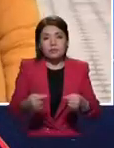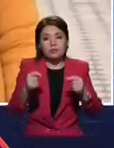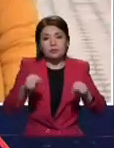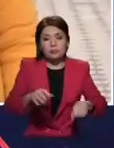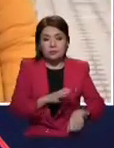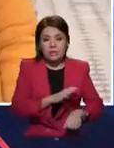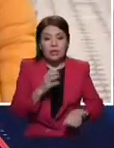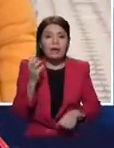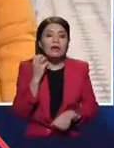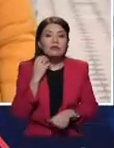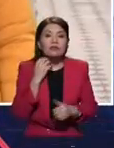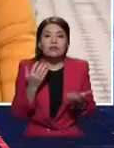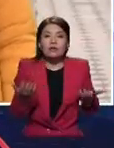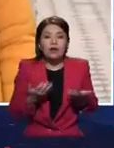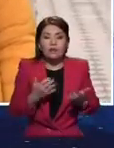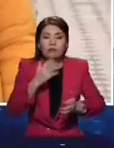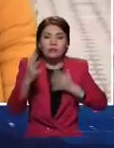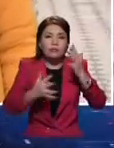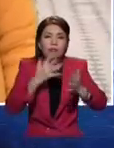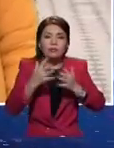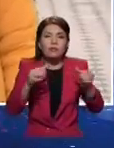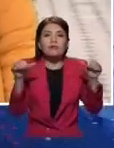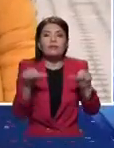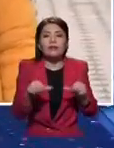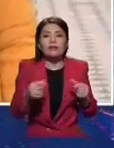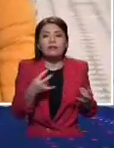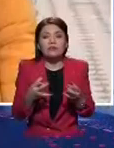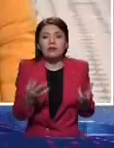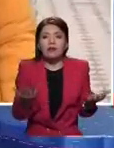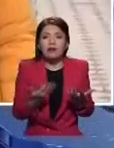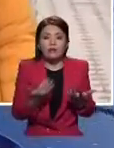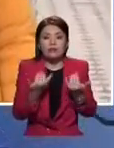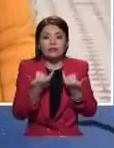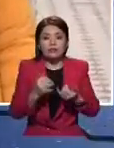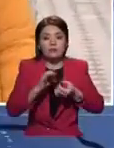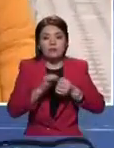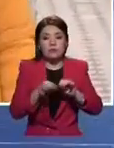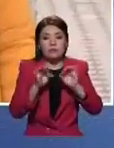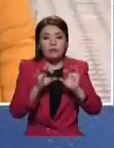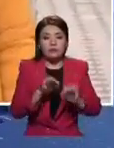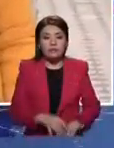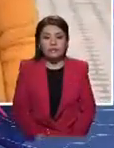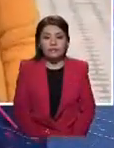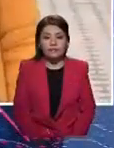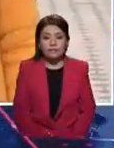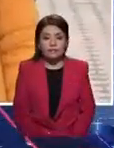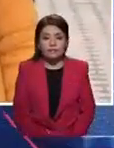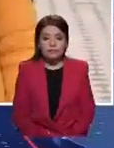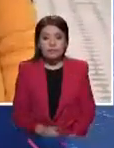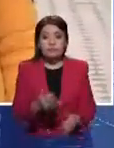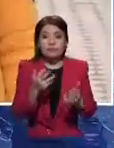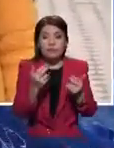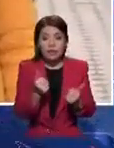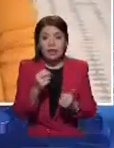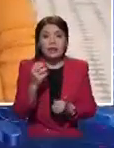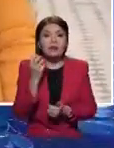Ал қызылордалықтар қатты желдің зардабын тартып отыр екен. Ол жайында әріптесім Мөлдір Қожахметова айтады. Я абзал,